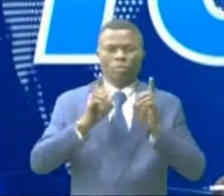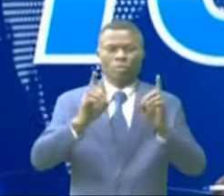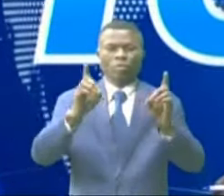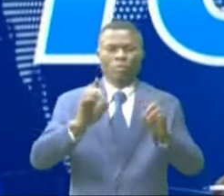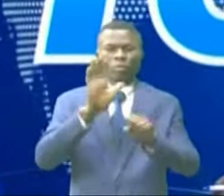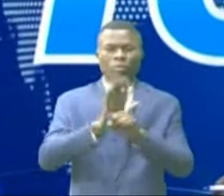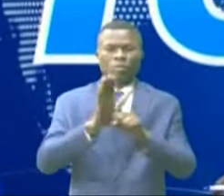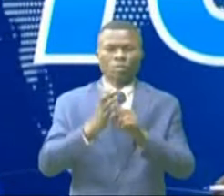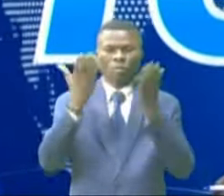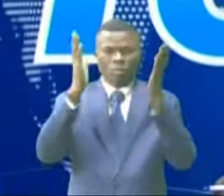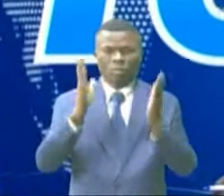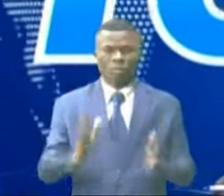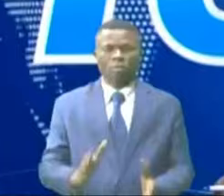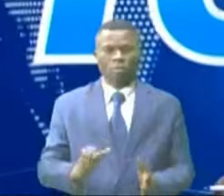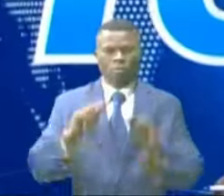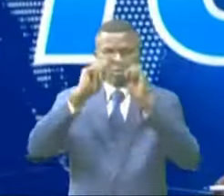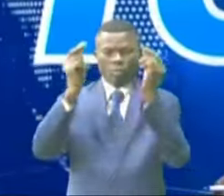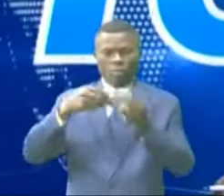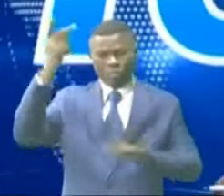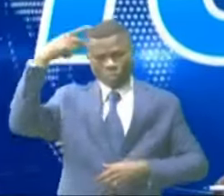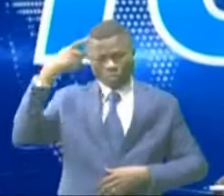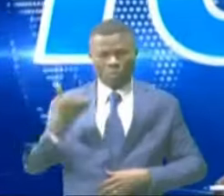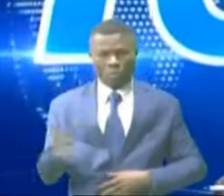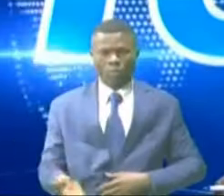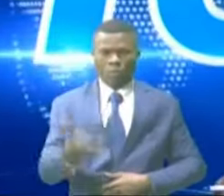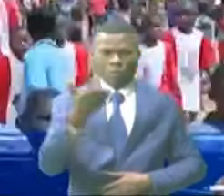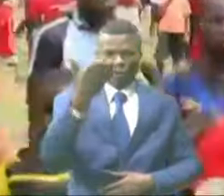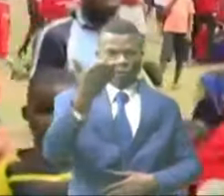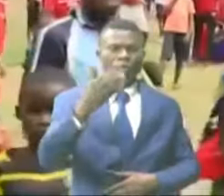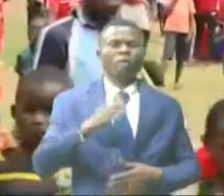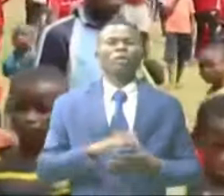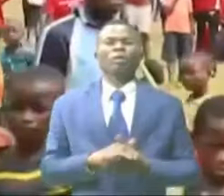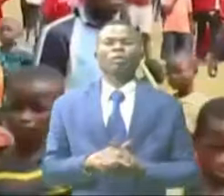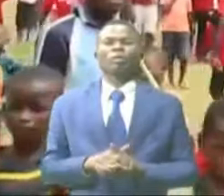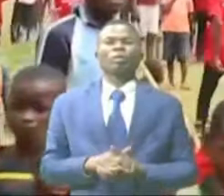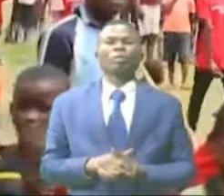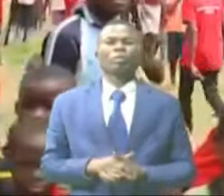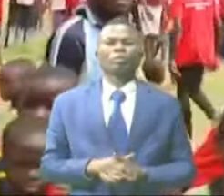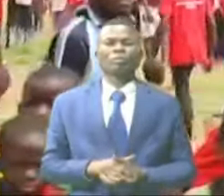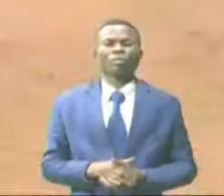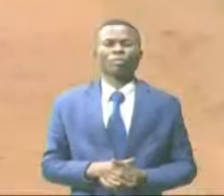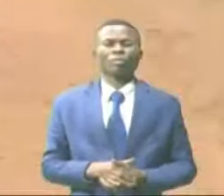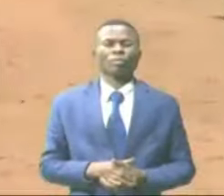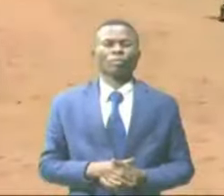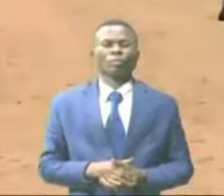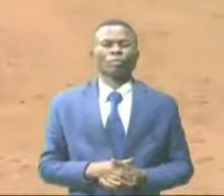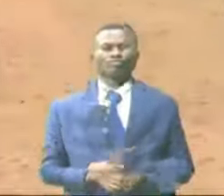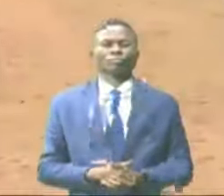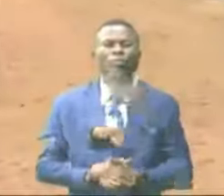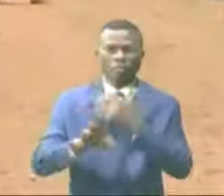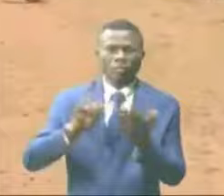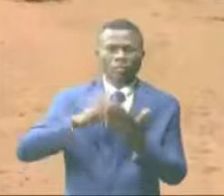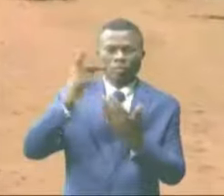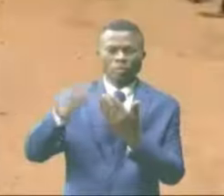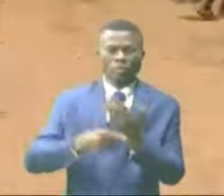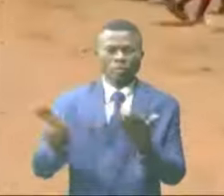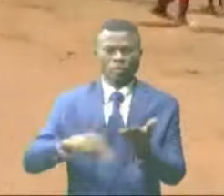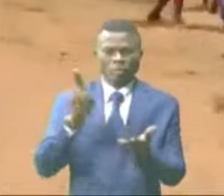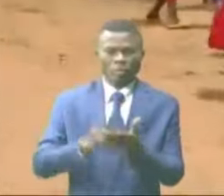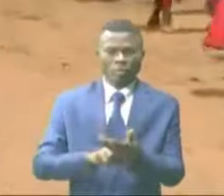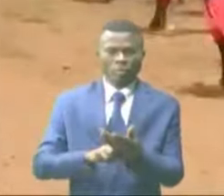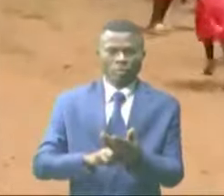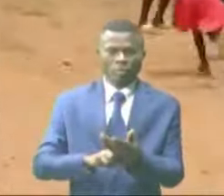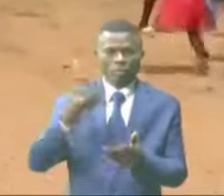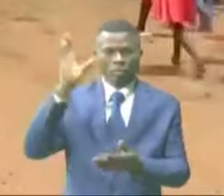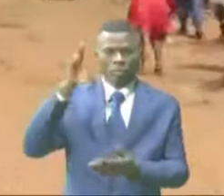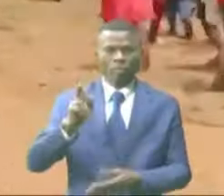des étudiants militants des partis politiques. Images et commentaires. Novembre, une date qui restera désormais inscrite en ligne d'or dans les annales du